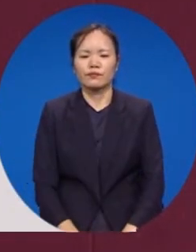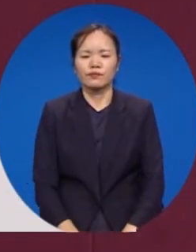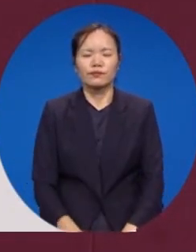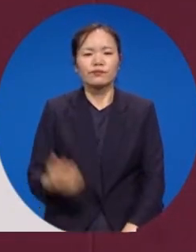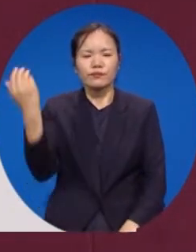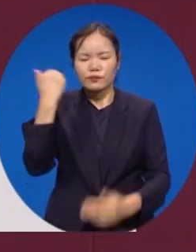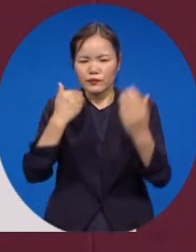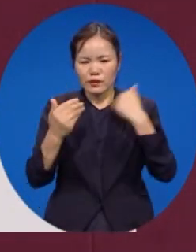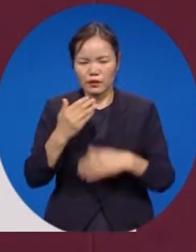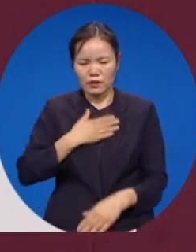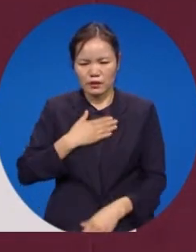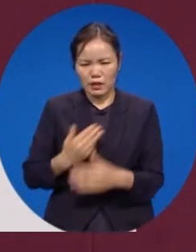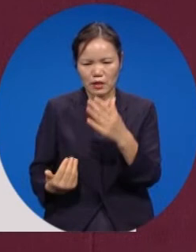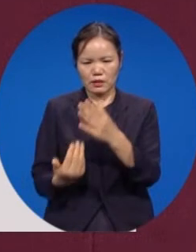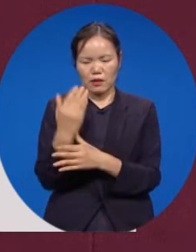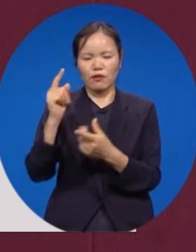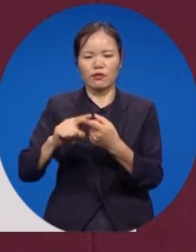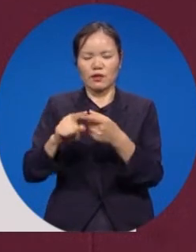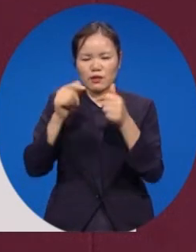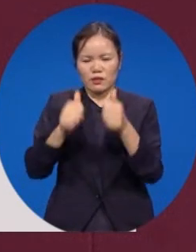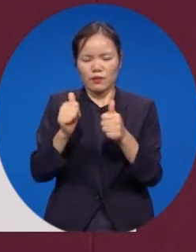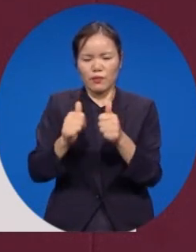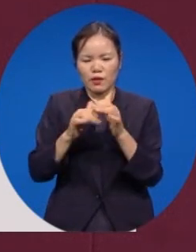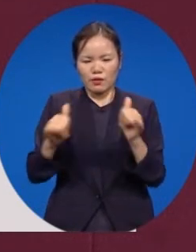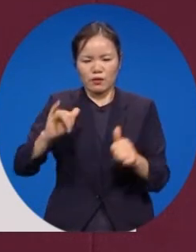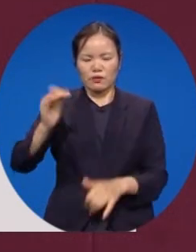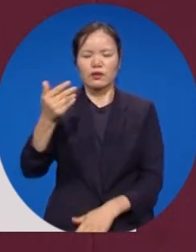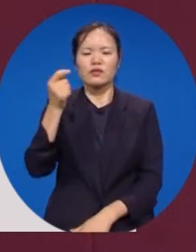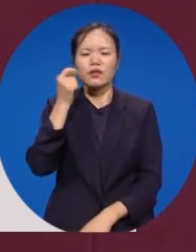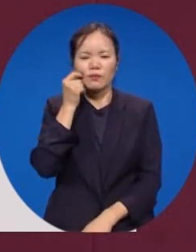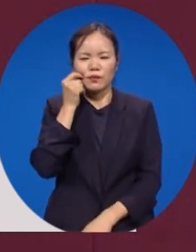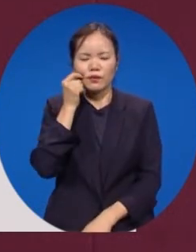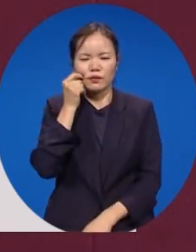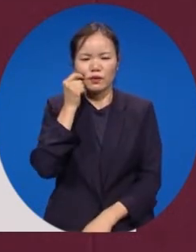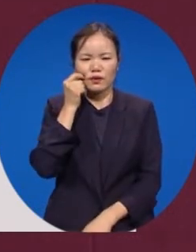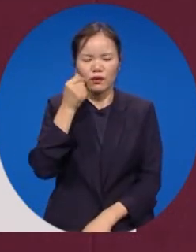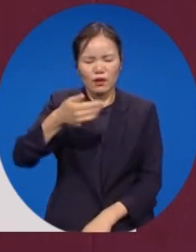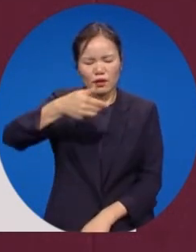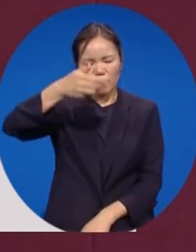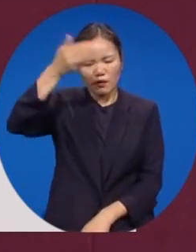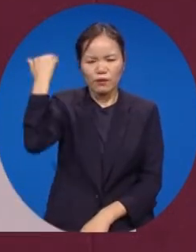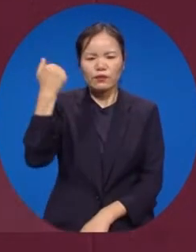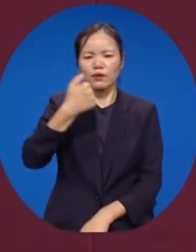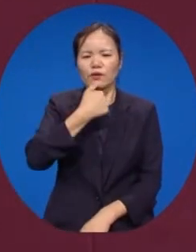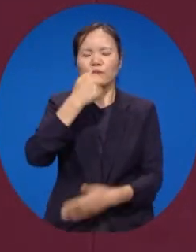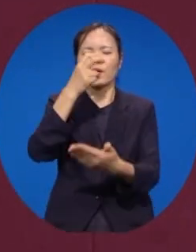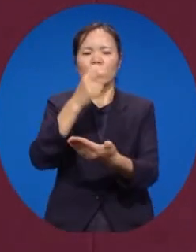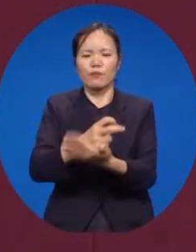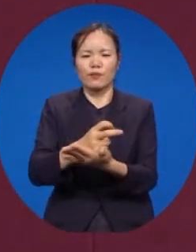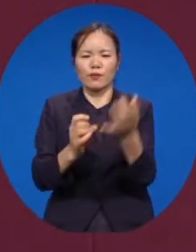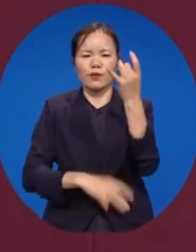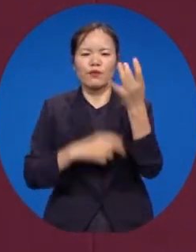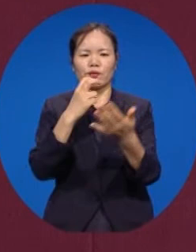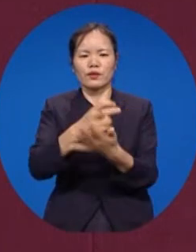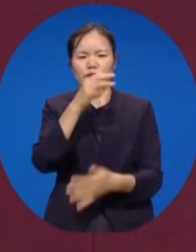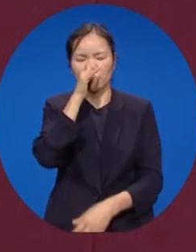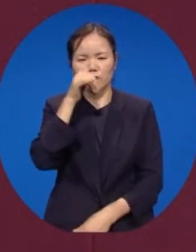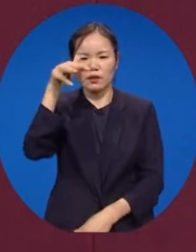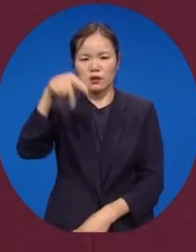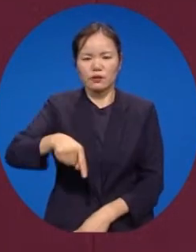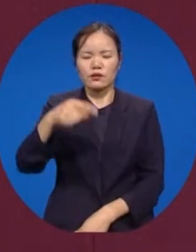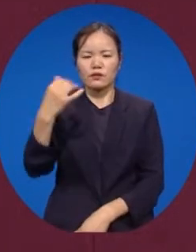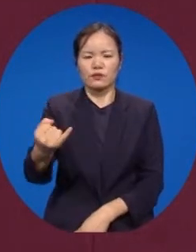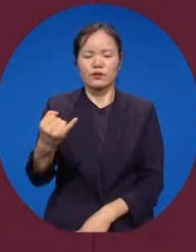아무도 자기 사건에서 재판관이 될 수 없다는 고대 로마법 이래의 원칙입니다. 추